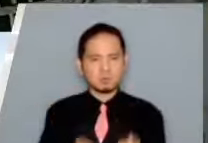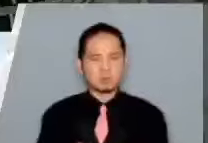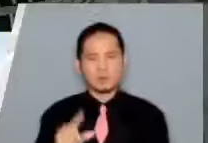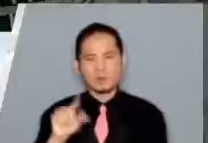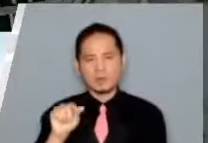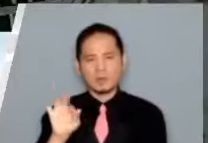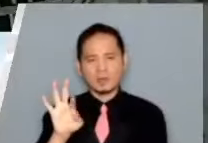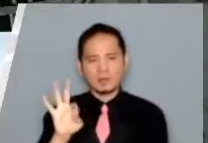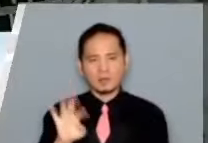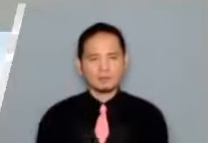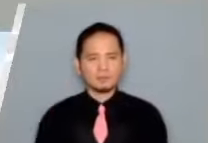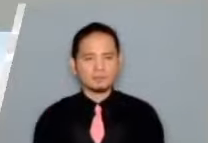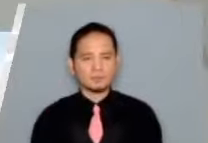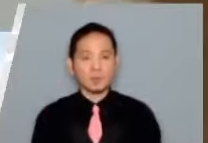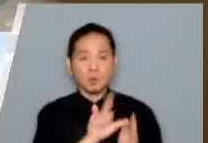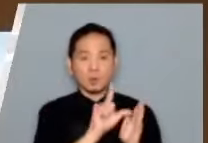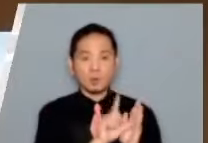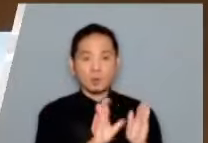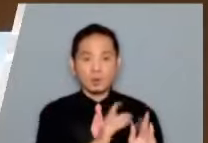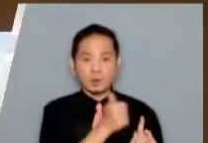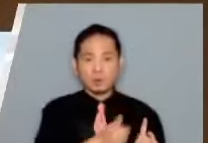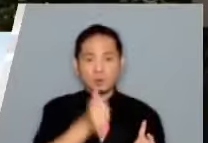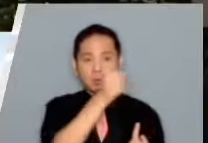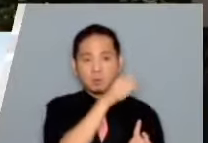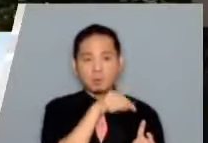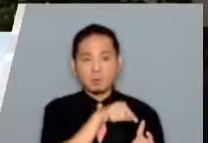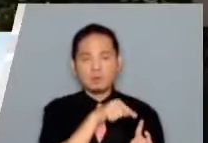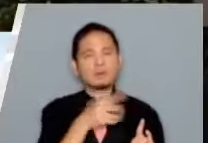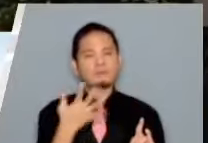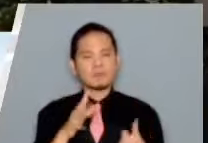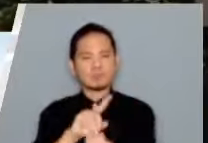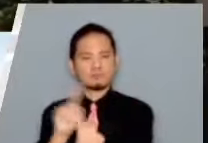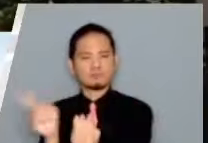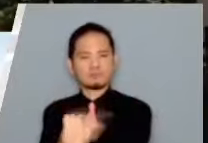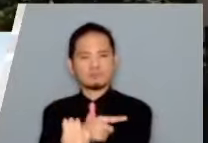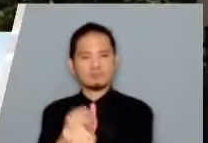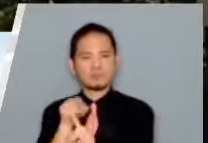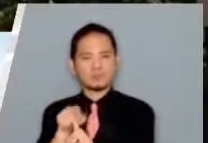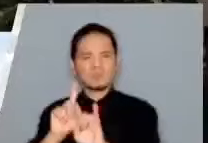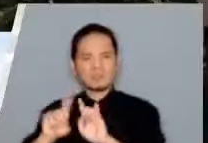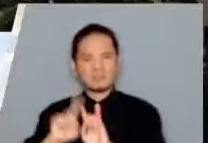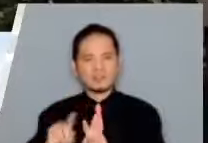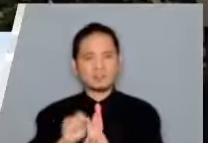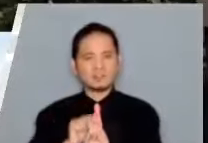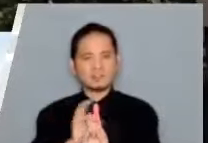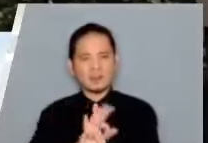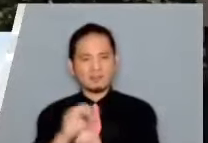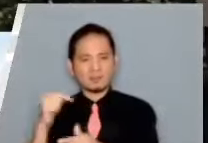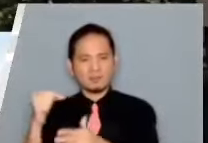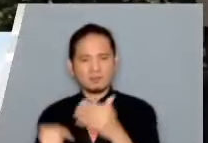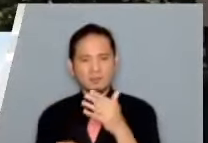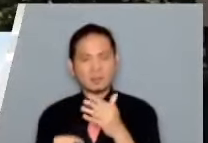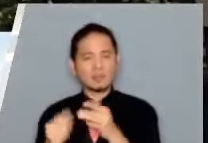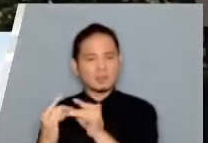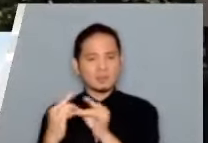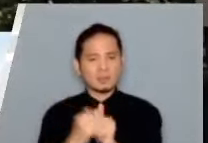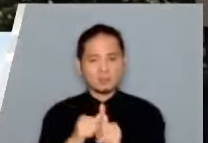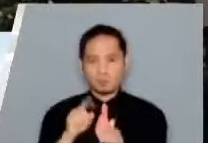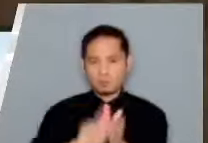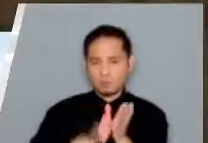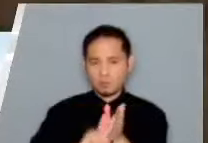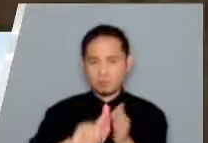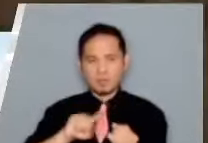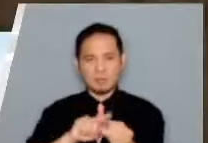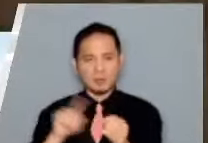rin ng bagong nfa oic na si Piolo Santos at isa pang opisyal kaugnay ng imbestigasyon sa pagbebenta ng rice buffer